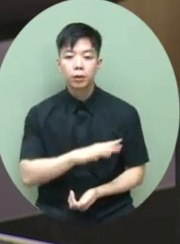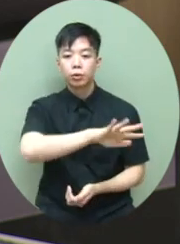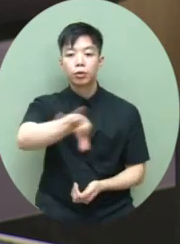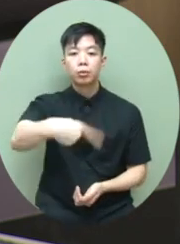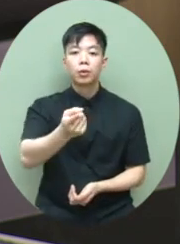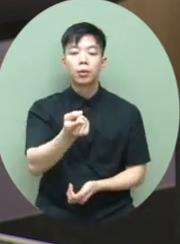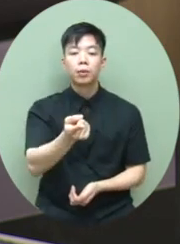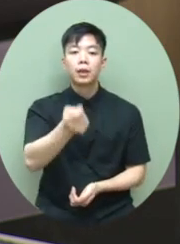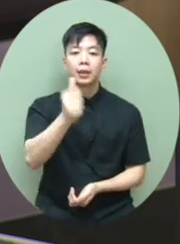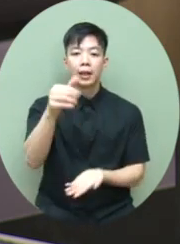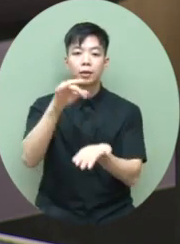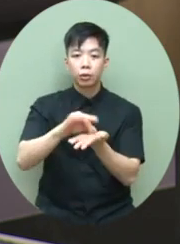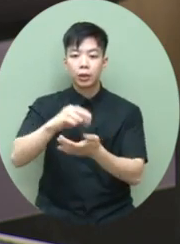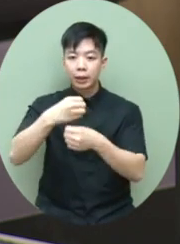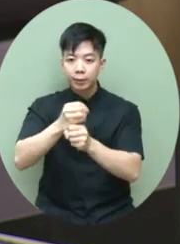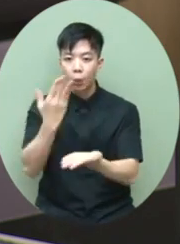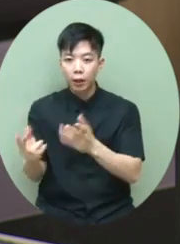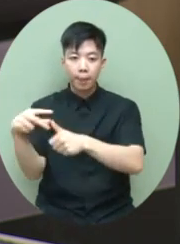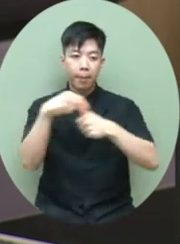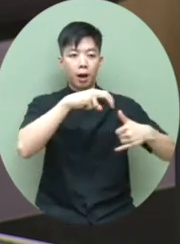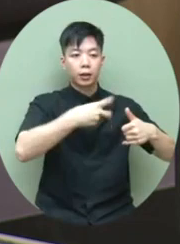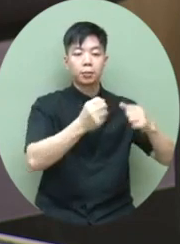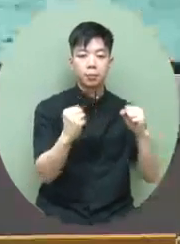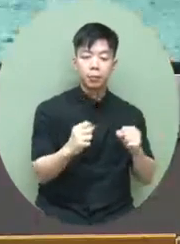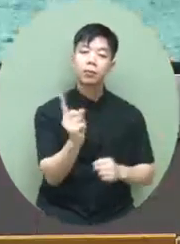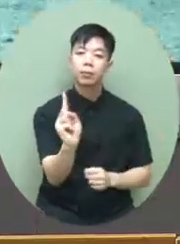啊，定係會送走檢疫咧？係唔該。